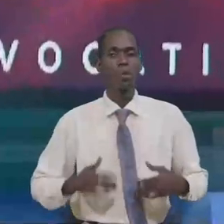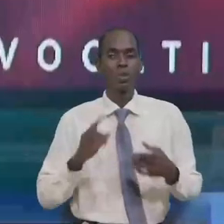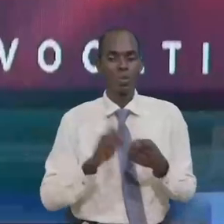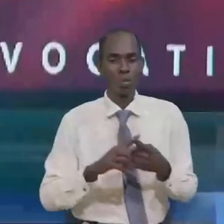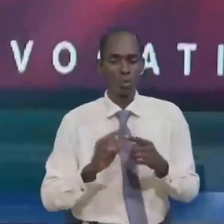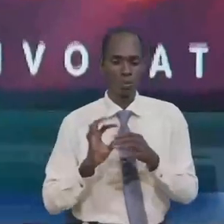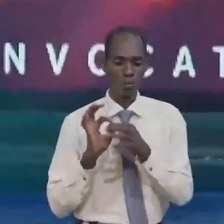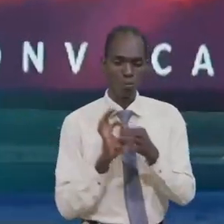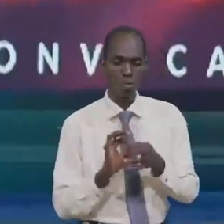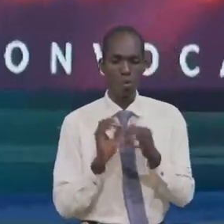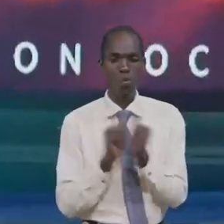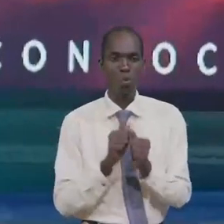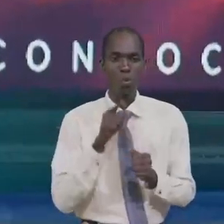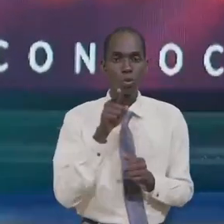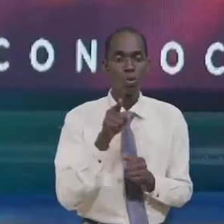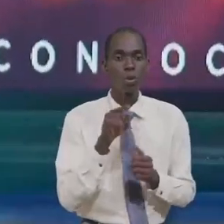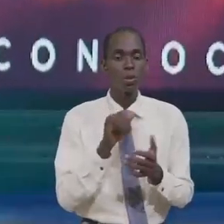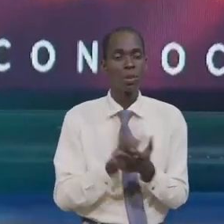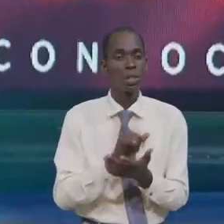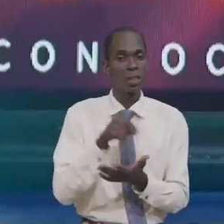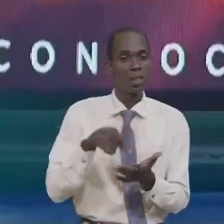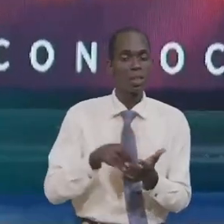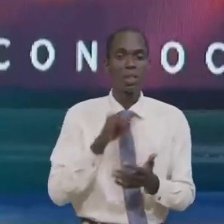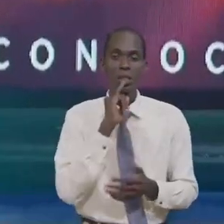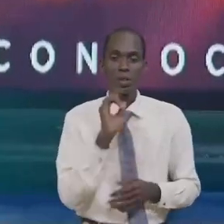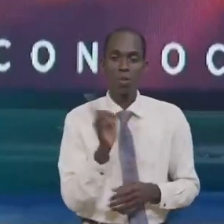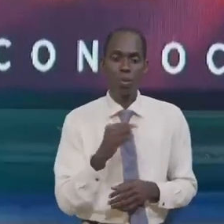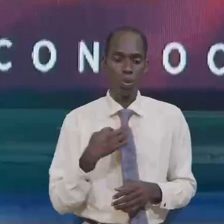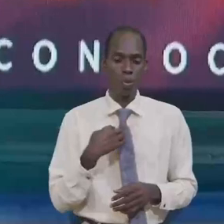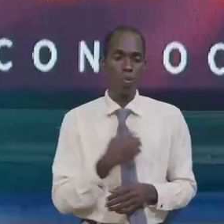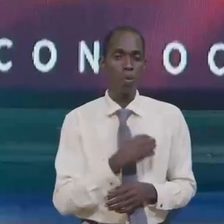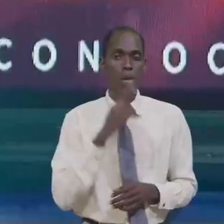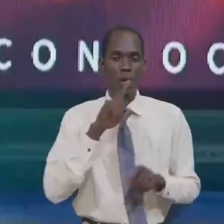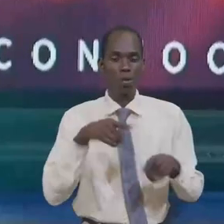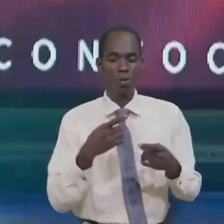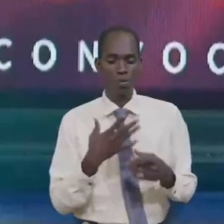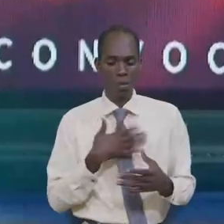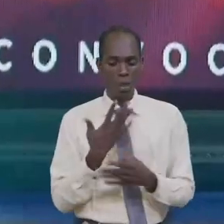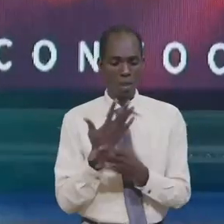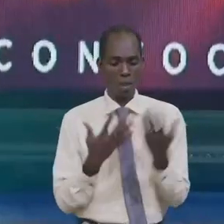pour voir là où vous allez monter maintenant